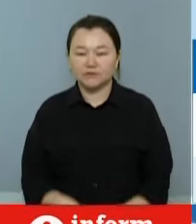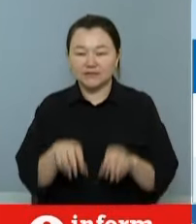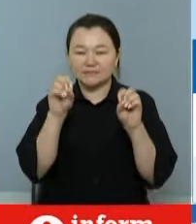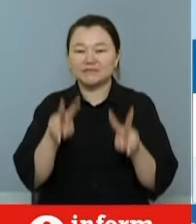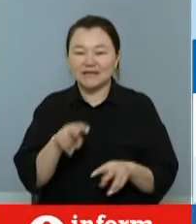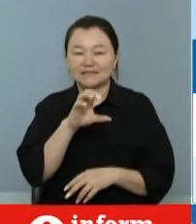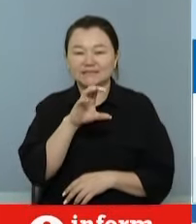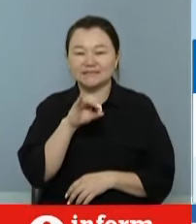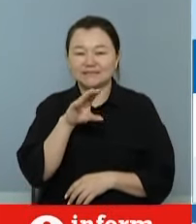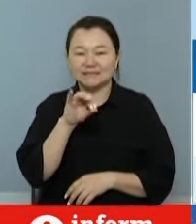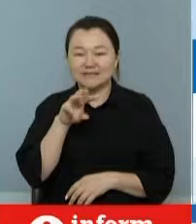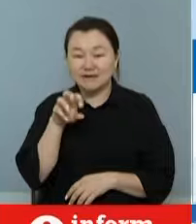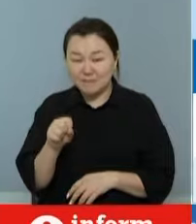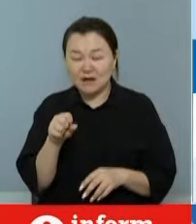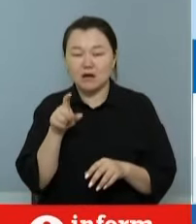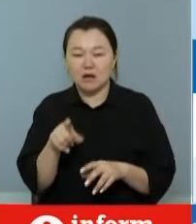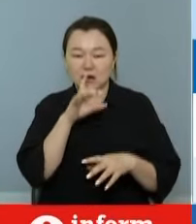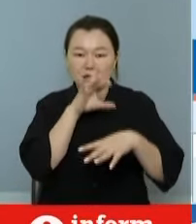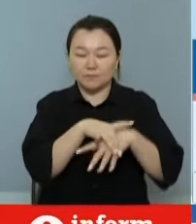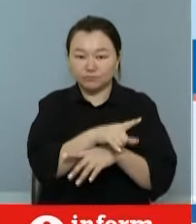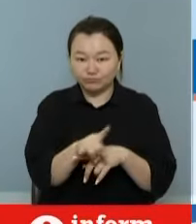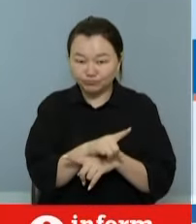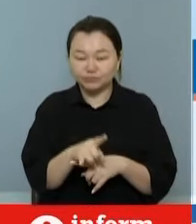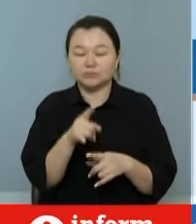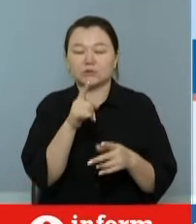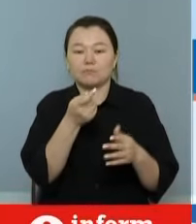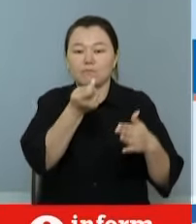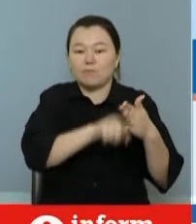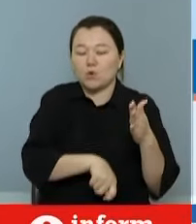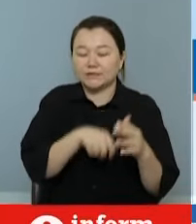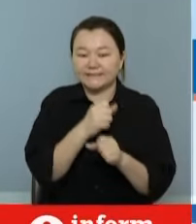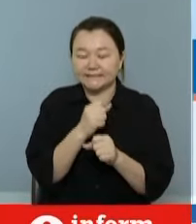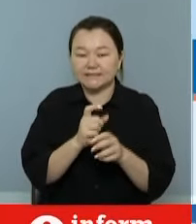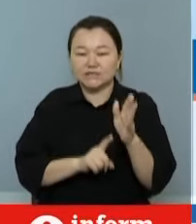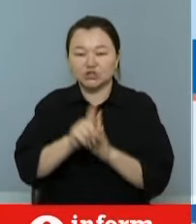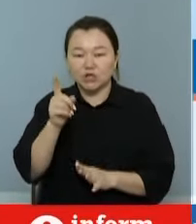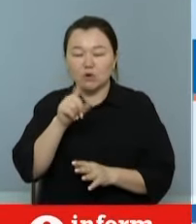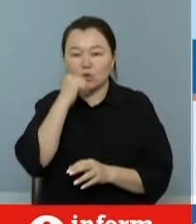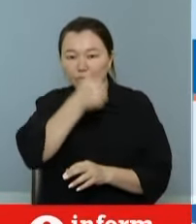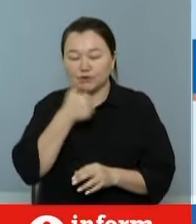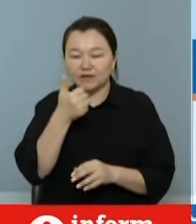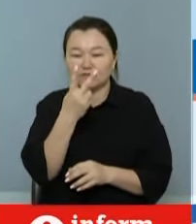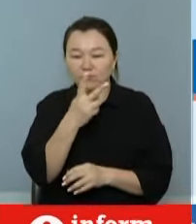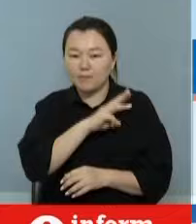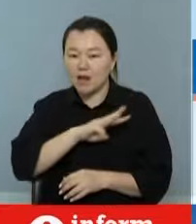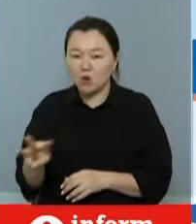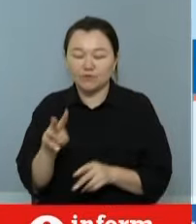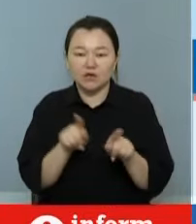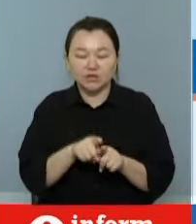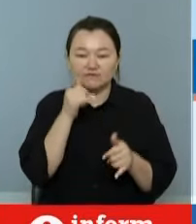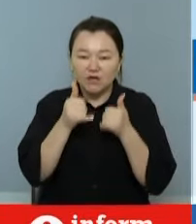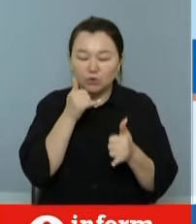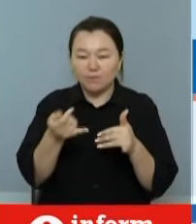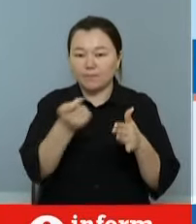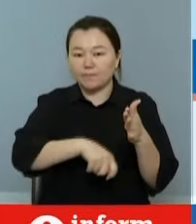Специальная система распознает их звонки и осуществляет блокировку. С начала года заблокировано свыше 2 миллионов таких звонков, что позволило